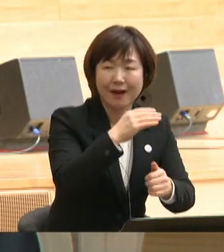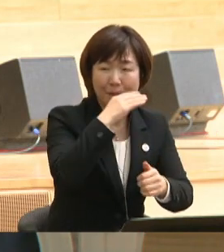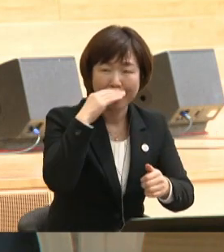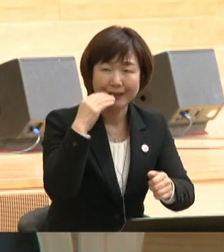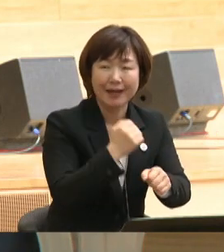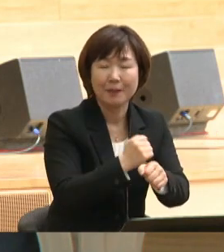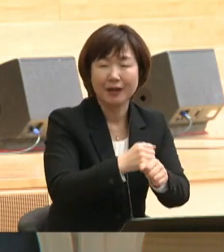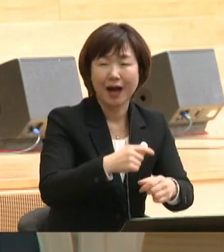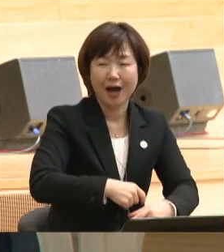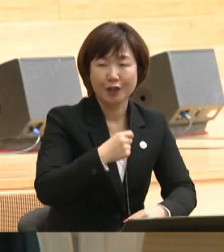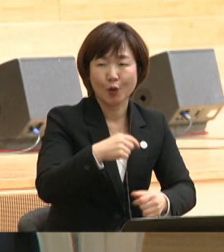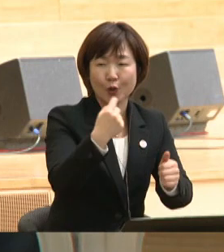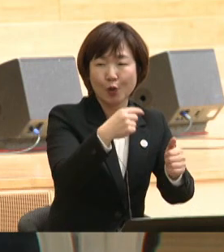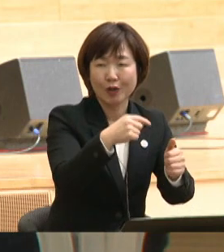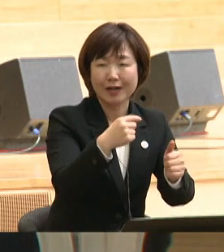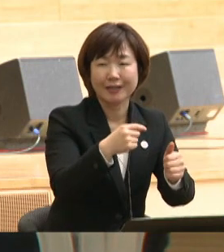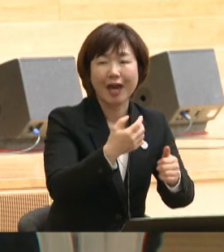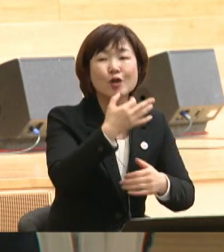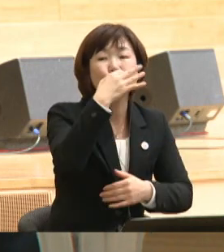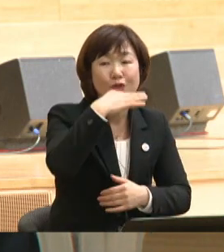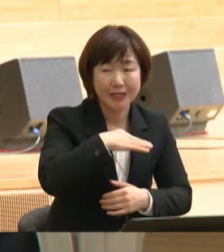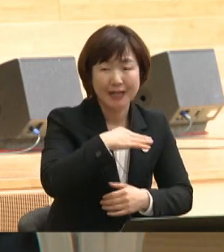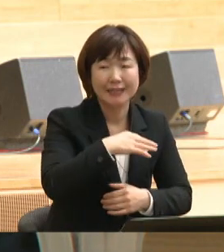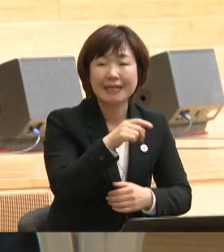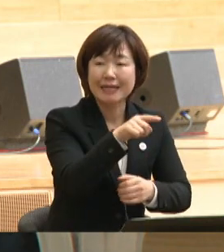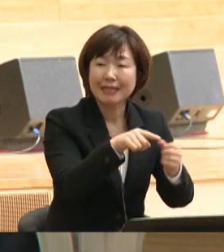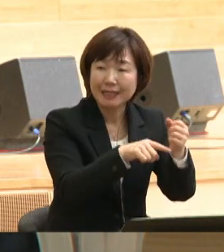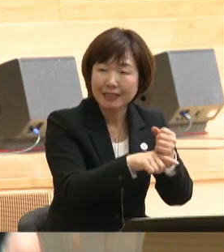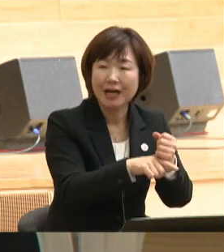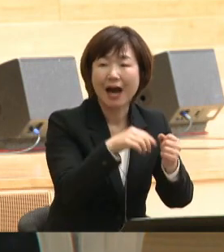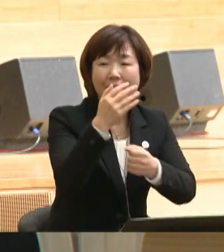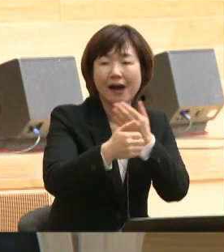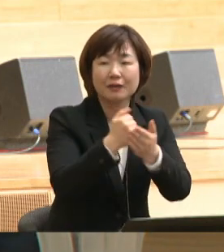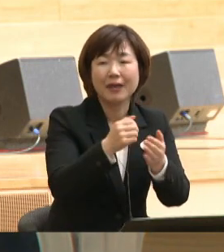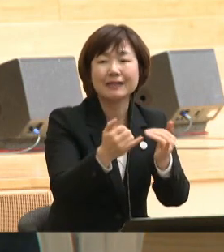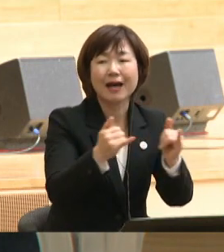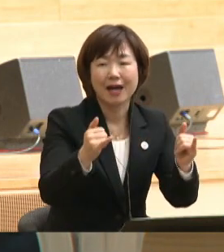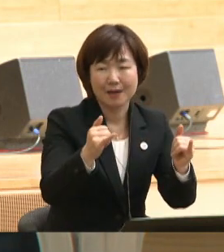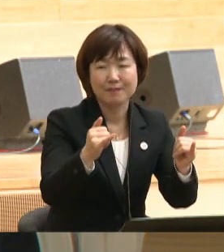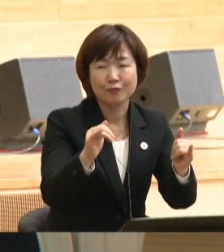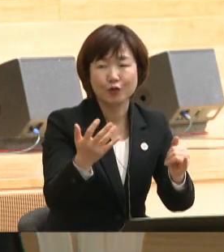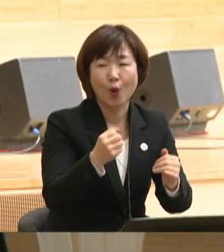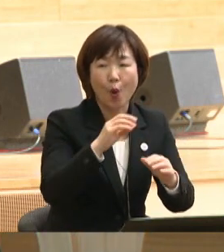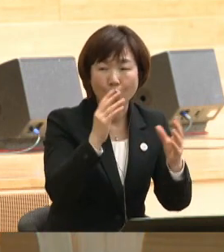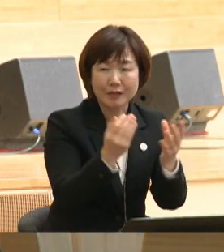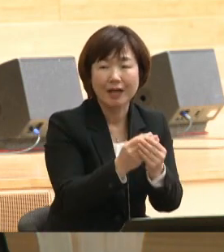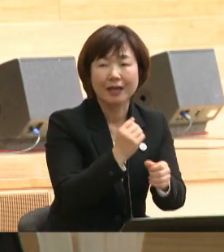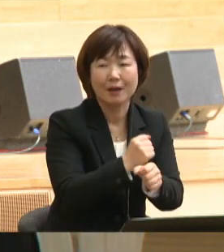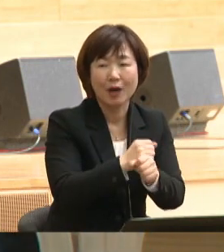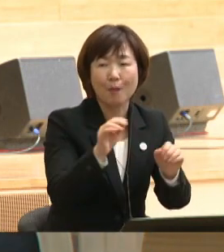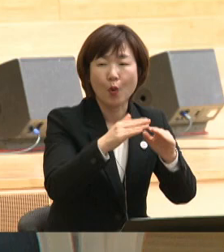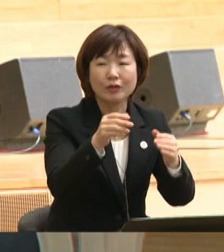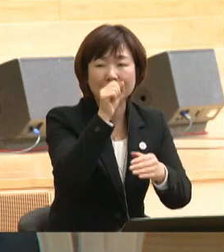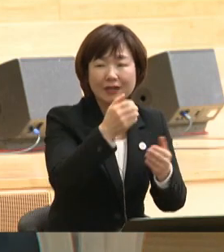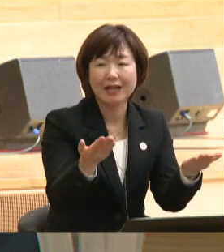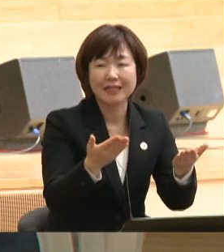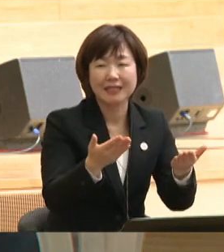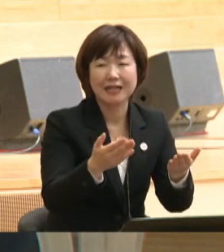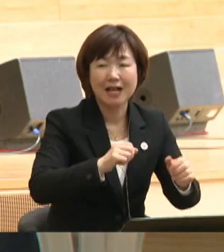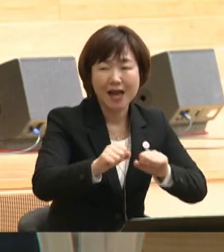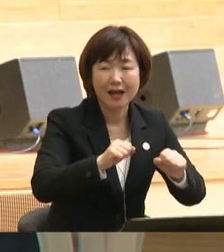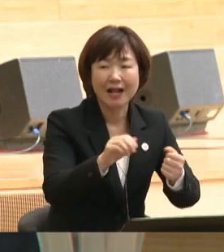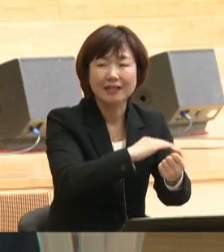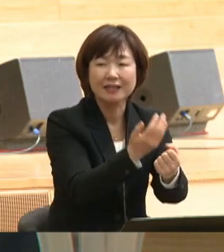바르게함과 의로 교육하기에 유익하니이는 하나님의 사람으로 온전하게 하며 모든 선한 일을 행할